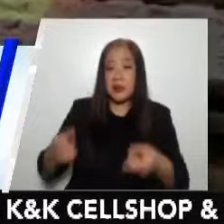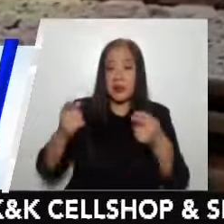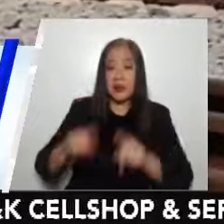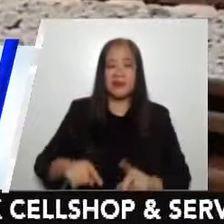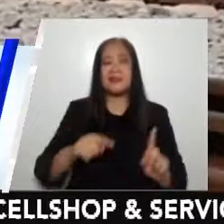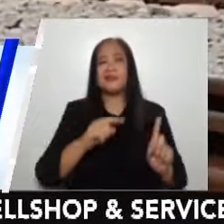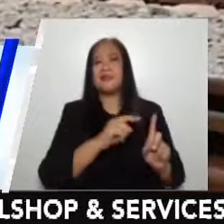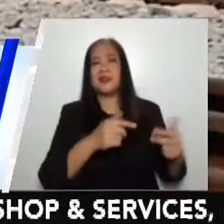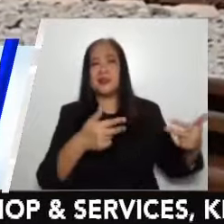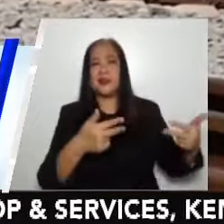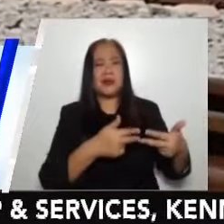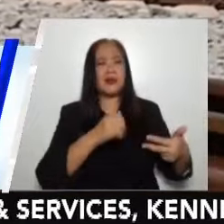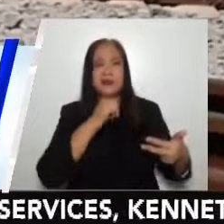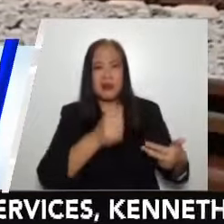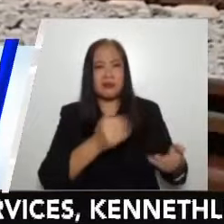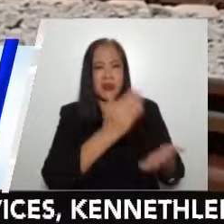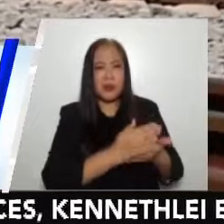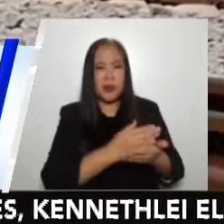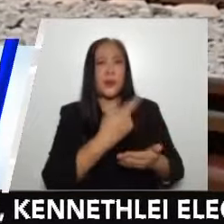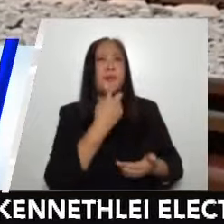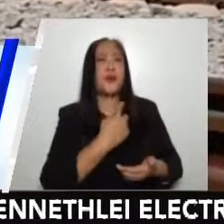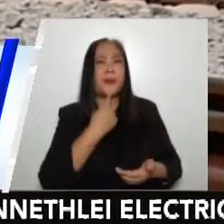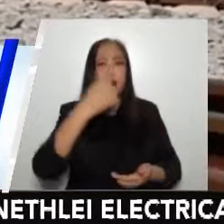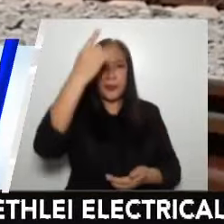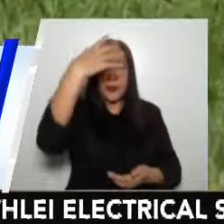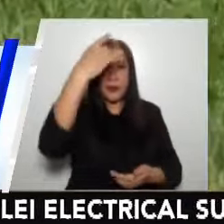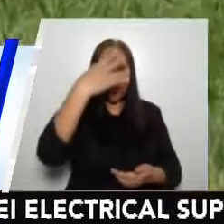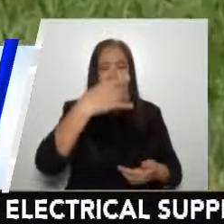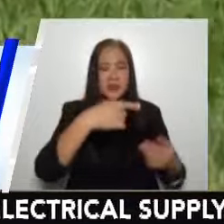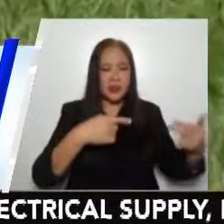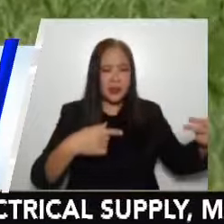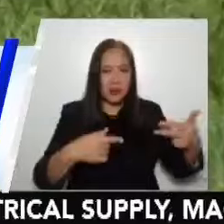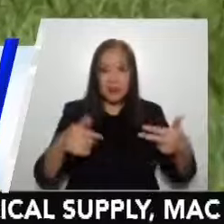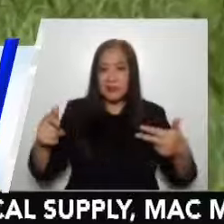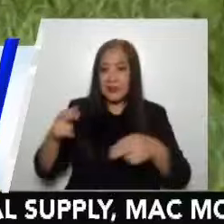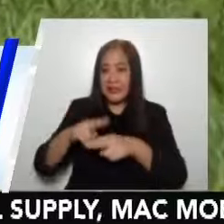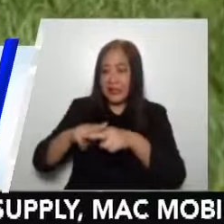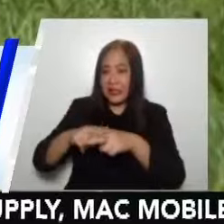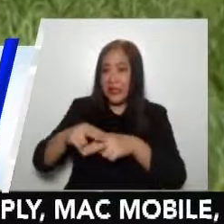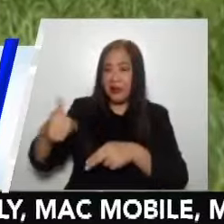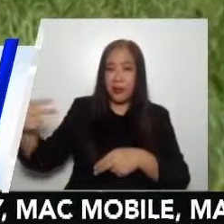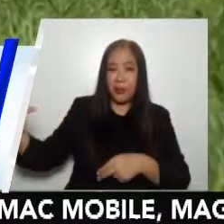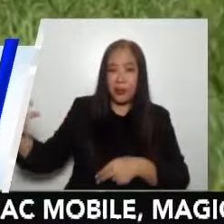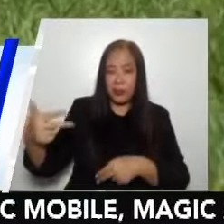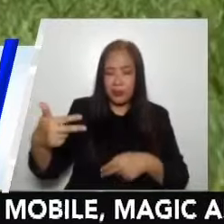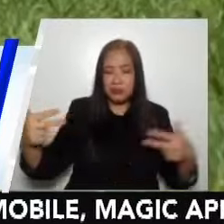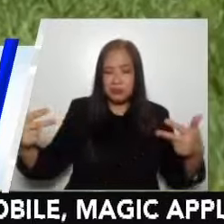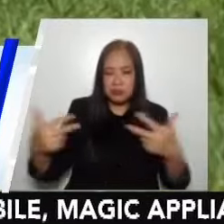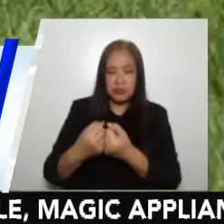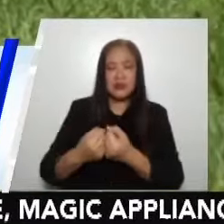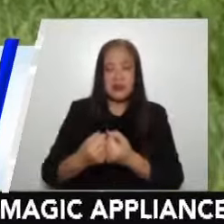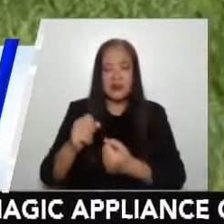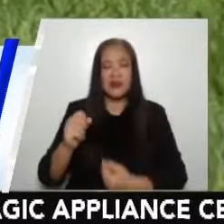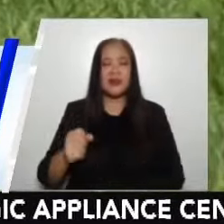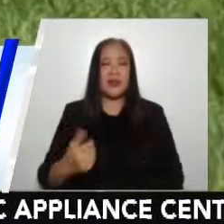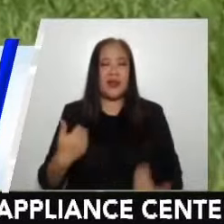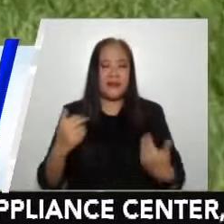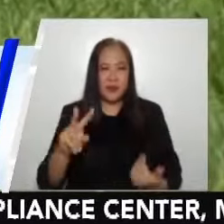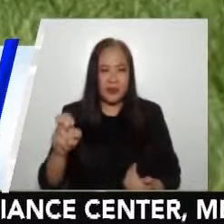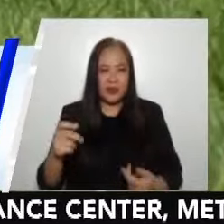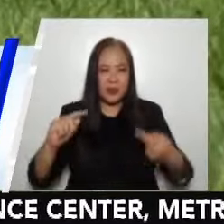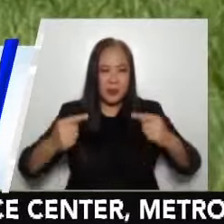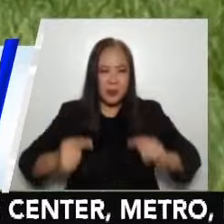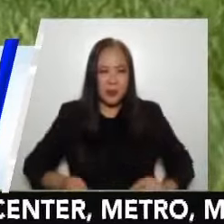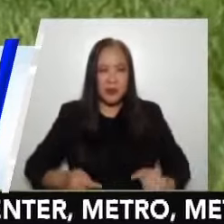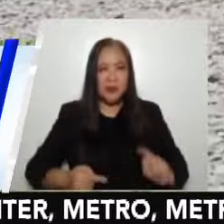ang pampasaherong tren kaya nakasalubong nito ang freight train. Hindi bababa sa 20 ang sugatan. Inaalam pa ang sanhi ng aksidente.